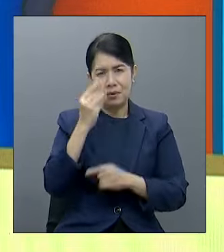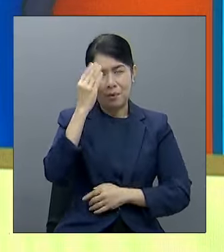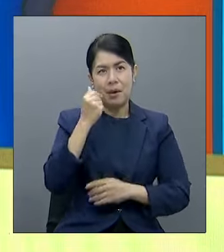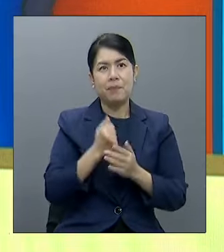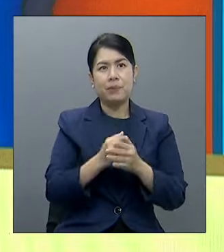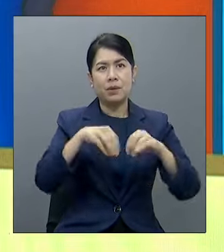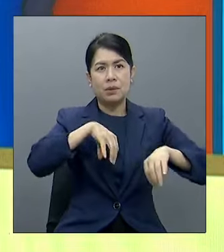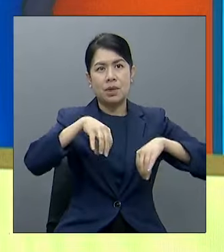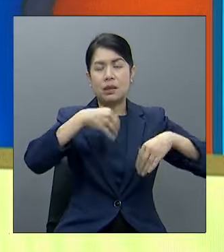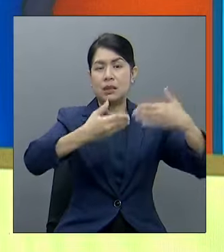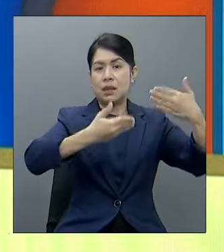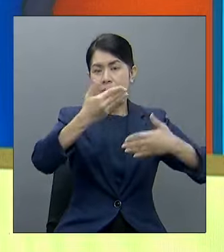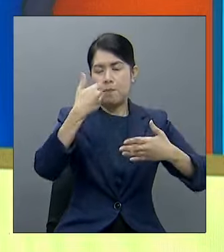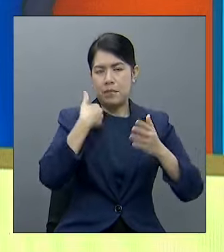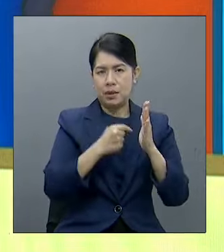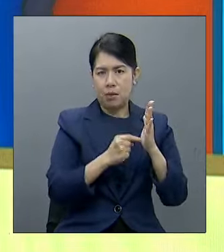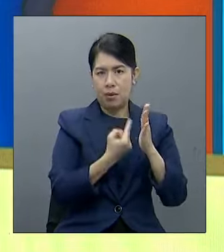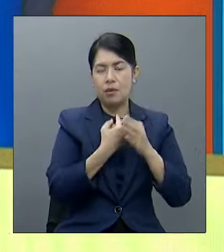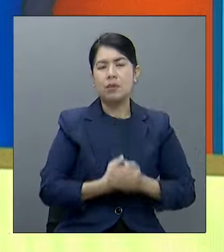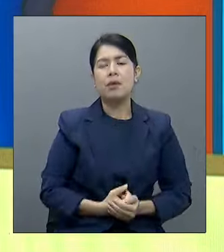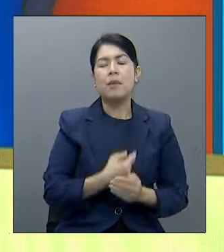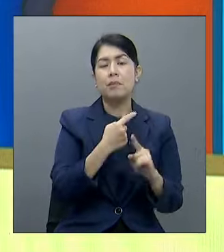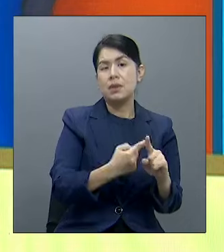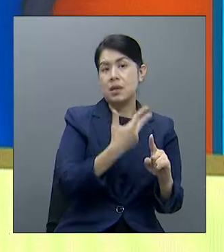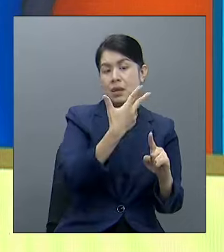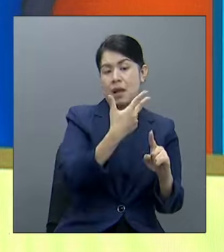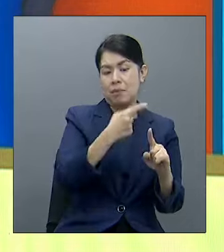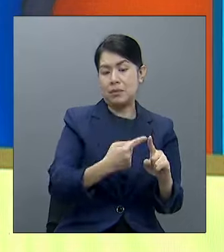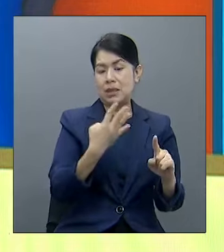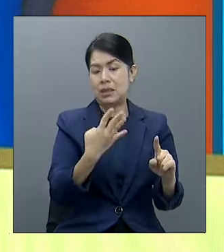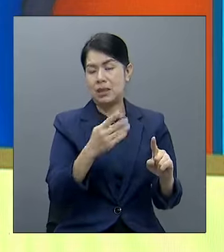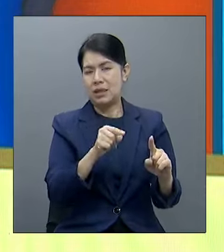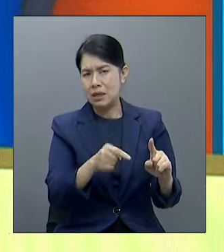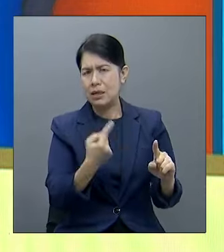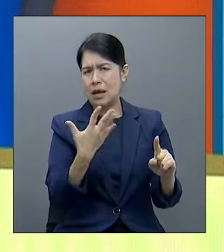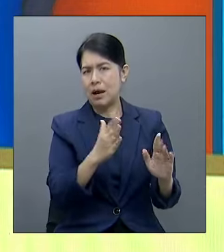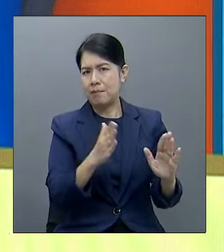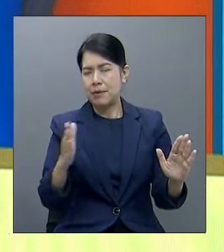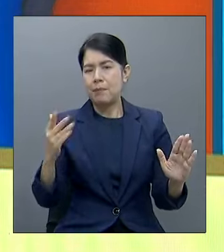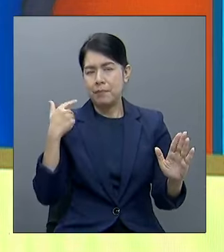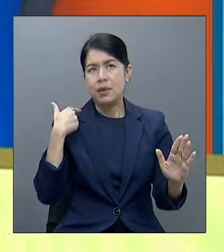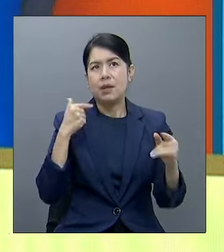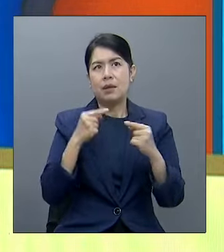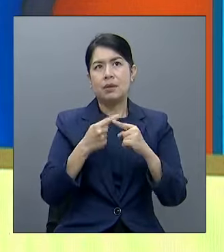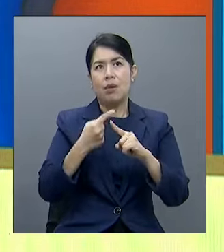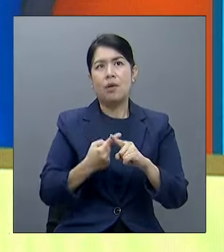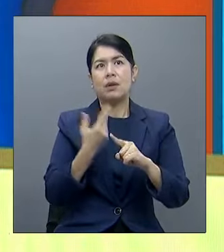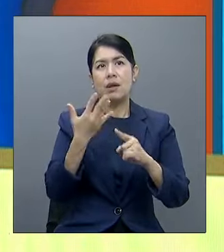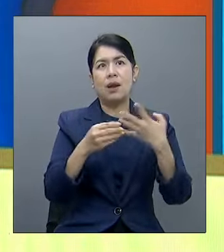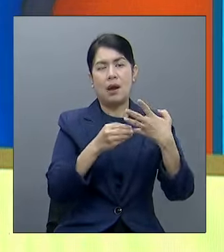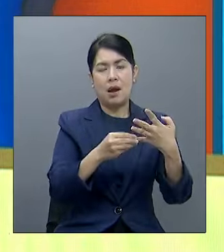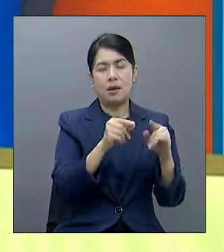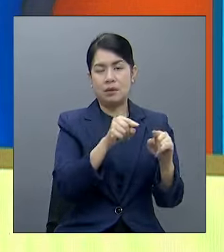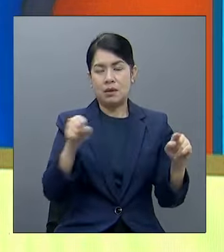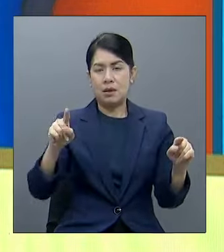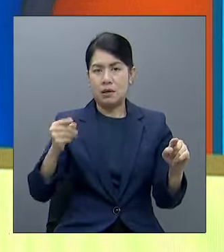รรมเนี่ยอินโทรมาตั้งแต่มีนาเมษาเดี๋ยวก็มีมหาสงกรานต์ไปร่วมอีกแล้วก็เดี๋ยวจะมีตอนช่วงปลายเดือนพฤษภาคมยาวไปจนถึงมิถุ